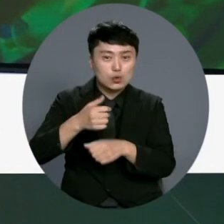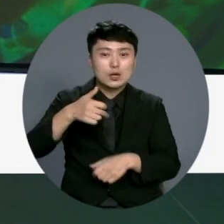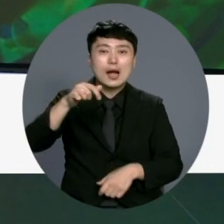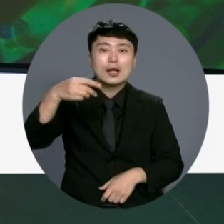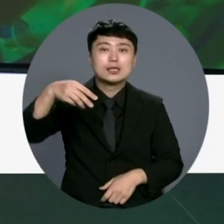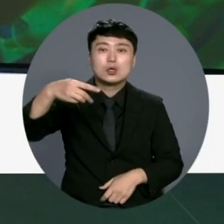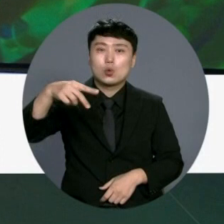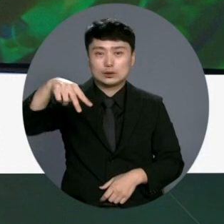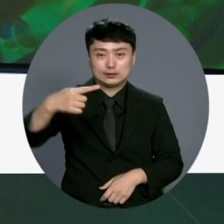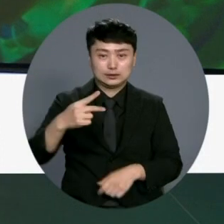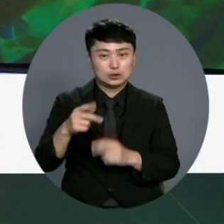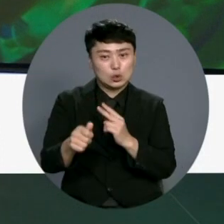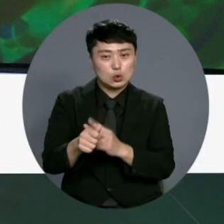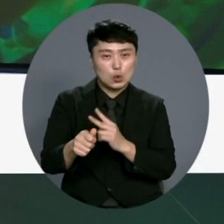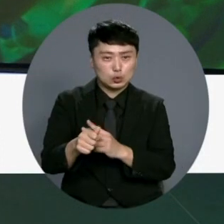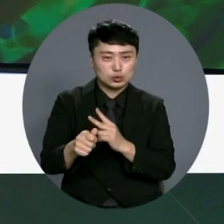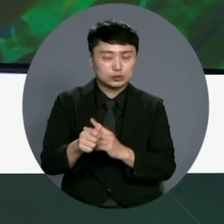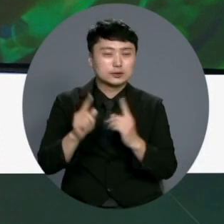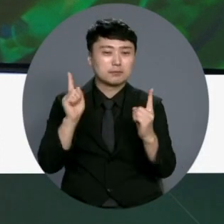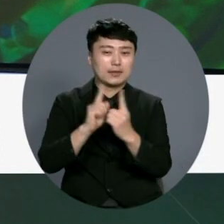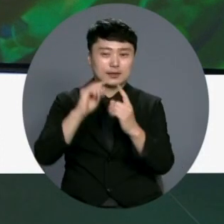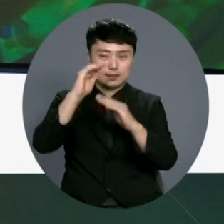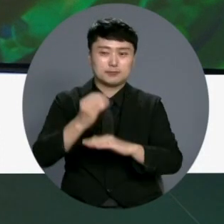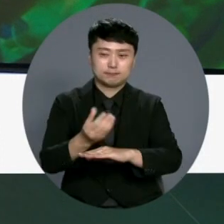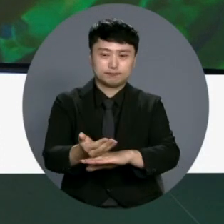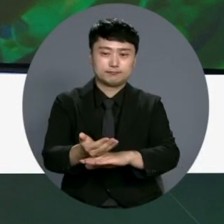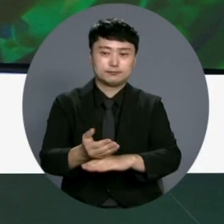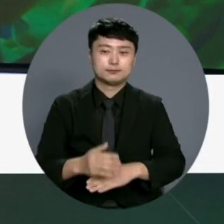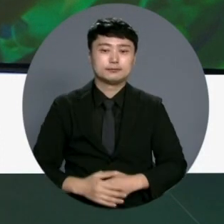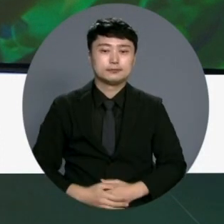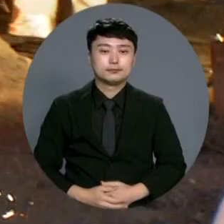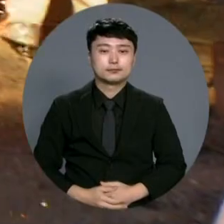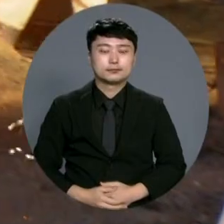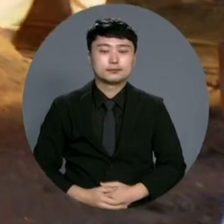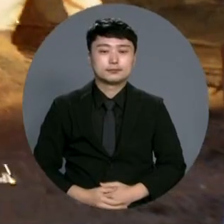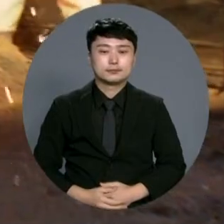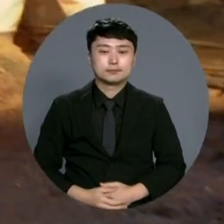카를로스 두아르테 교수를 박재형 기자가 만났습니다.